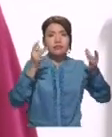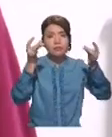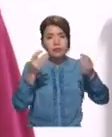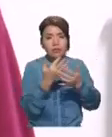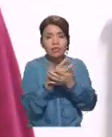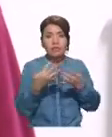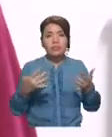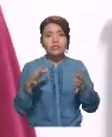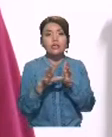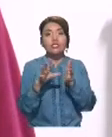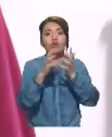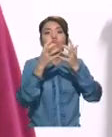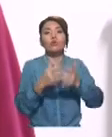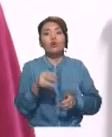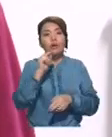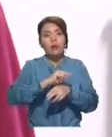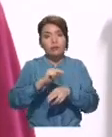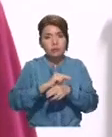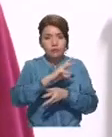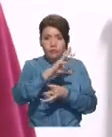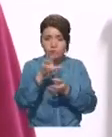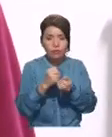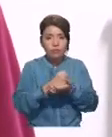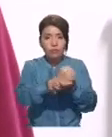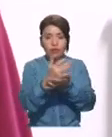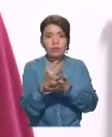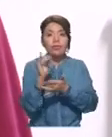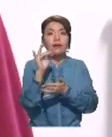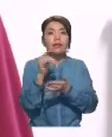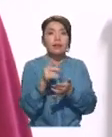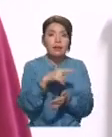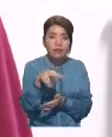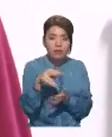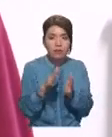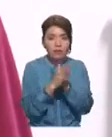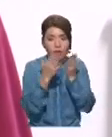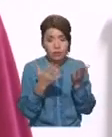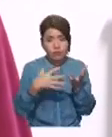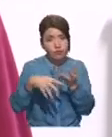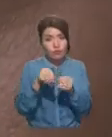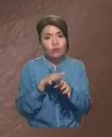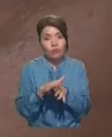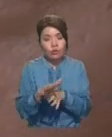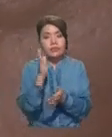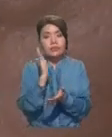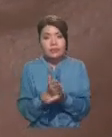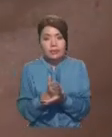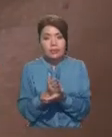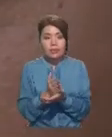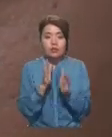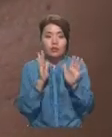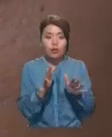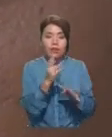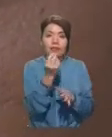цифрлы форматта оқытылатын бүкіл жаңағы әдеби кітаптар дейміз ғой, міне осының барлығы бізде толық қамтылып тұр. Педагогикалық дизайн